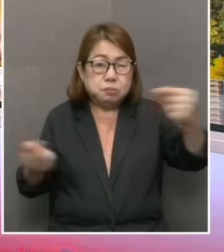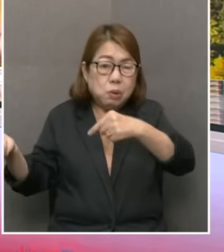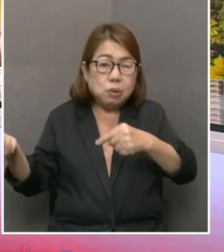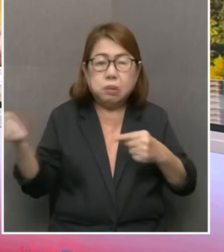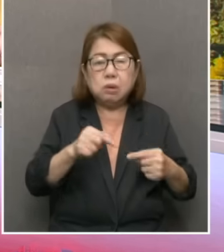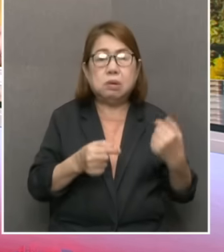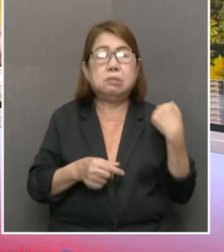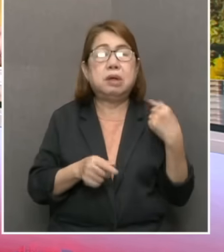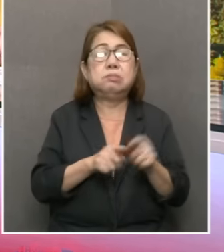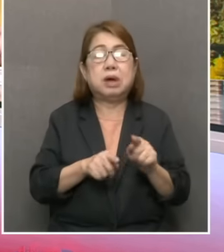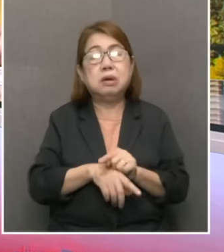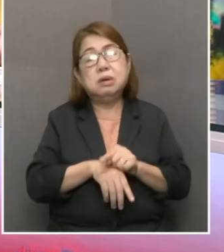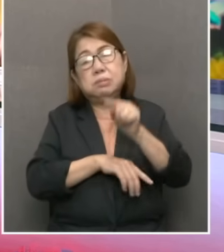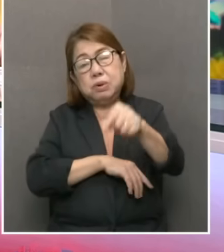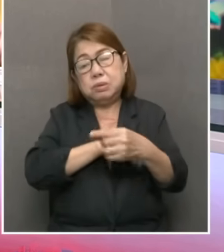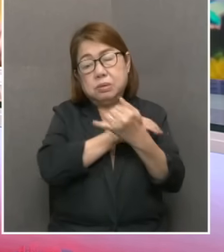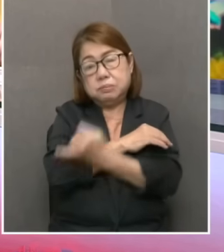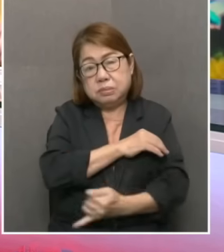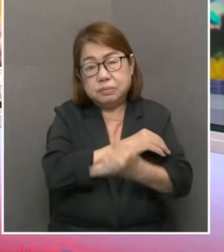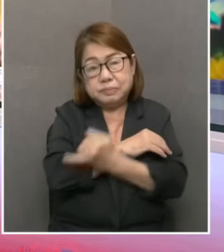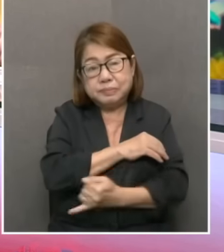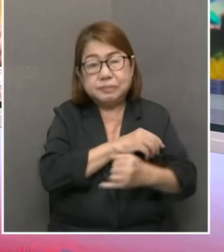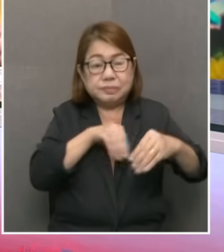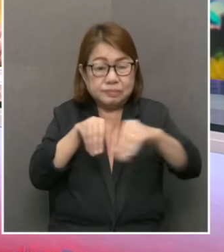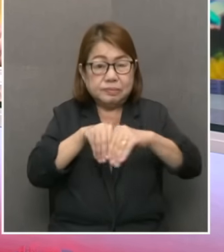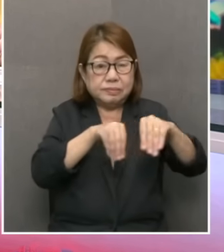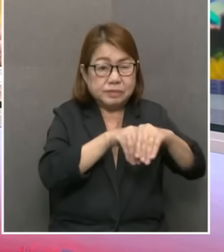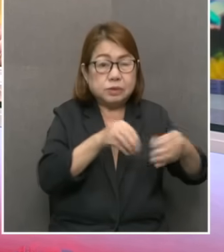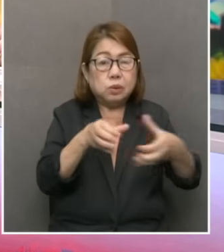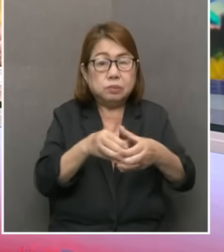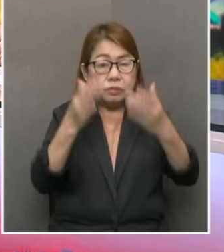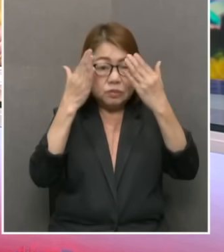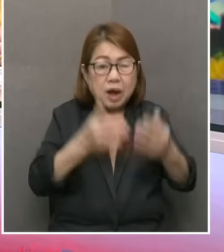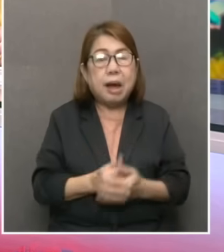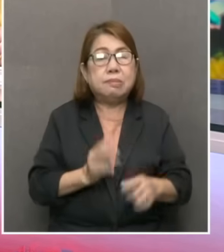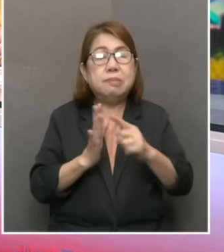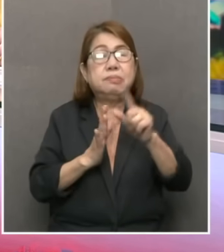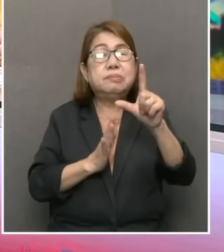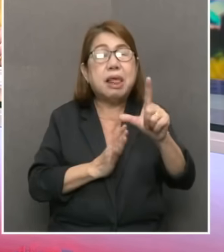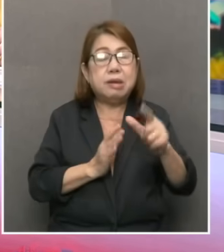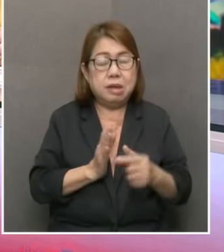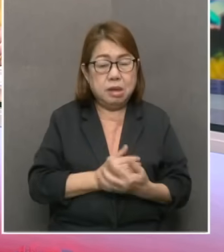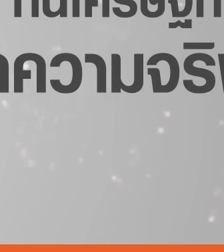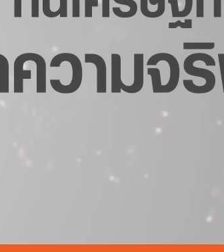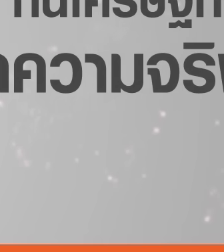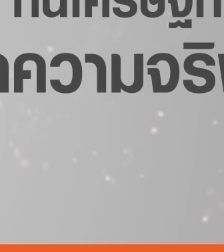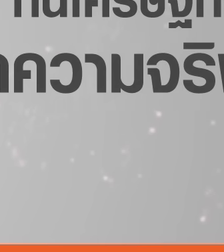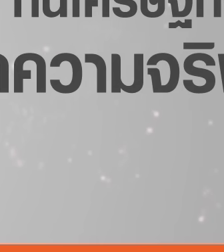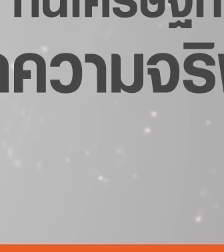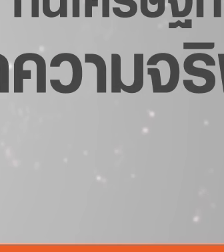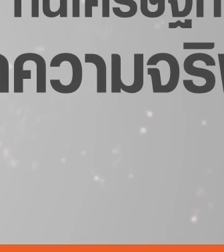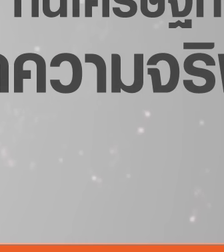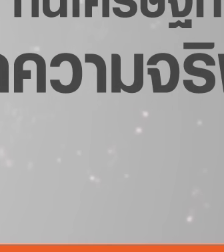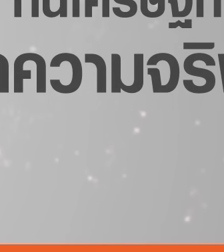สราเอลไปที่ฮิซบอลเลาะห์ที่เลบานอนและเลบานอนเองก็ยิงมาเหมือนกันนะครับคือตอนนี้เนี่ยโอ้โหยิงกันมารุมมาตุ้มเลย อย่าลืมก